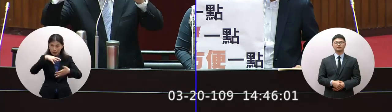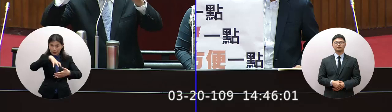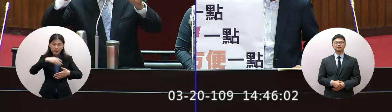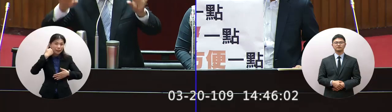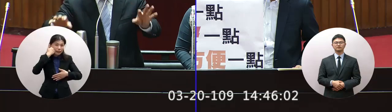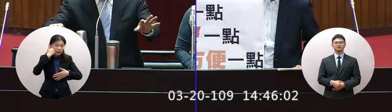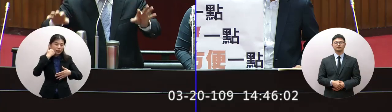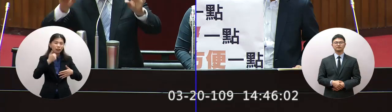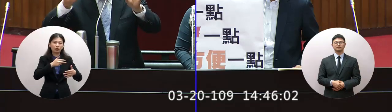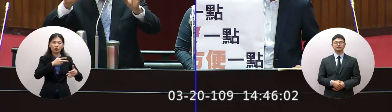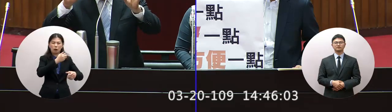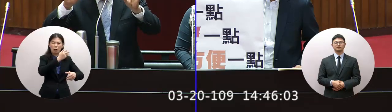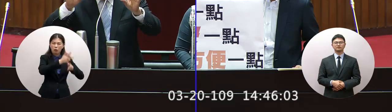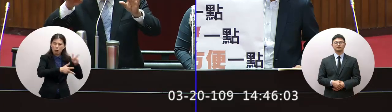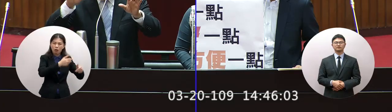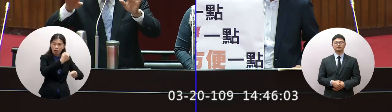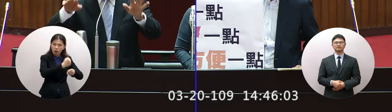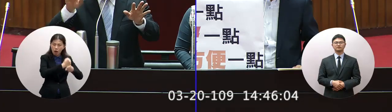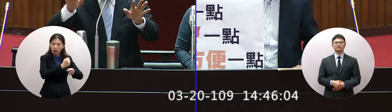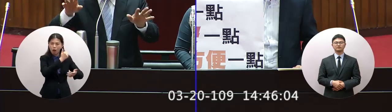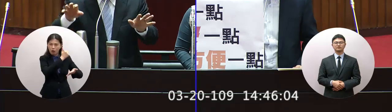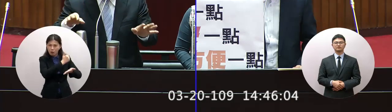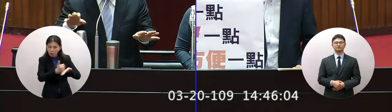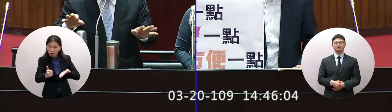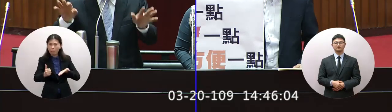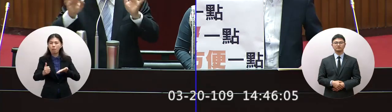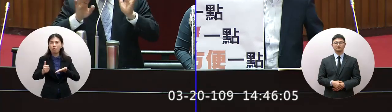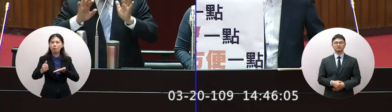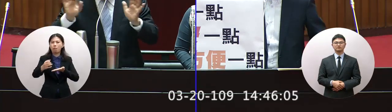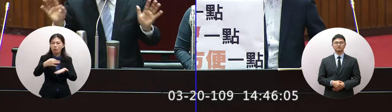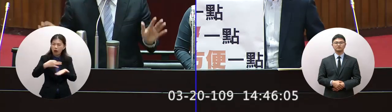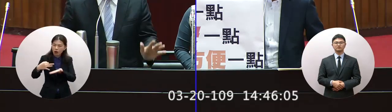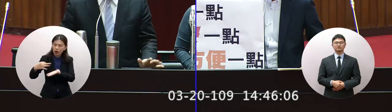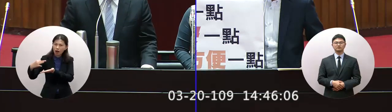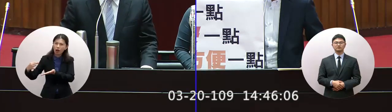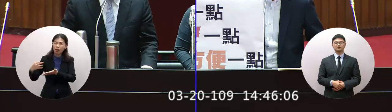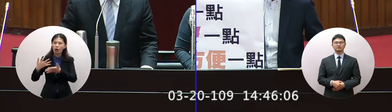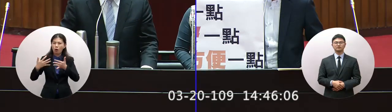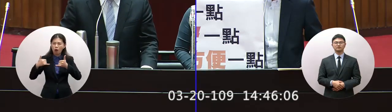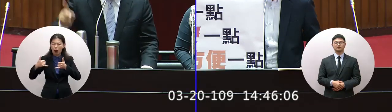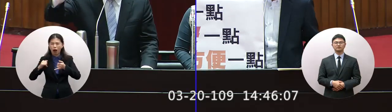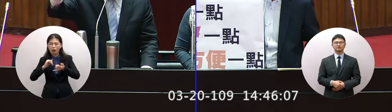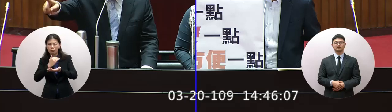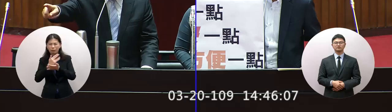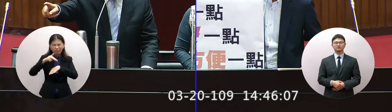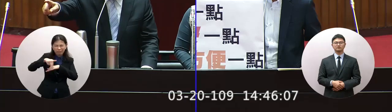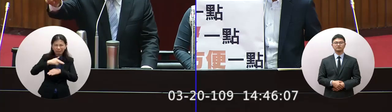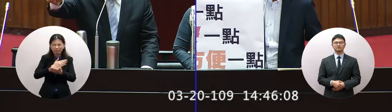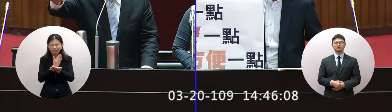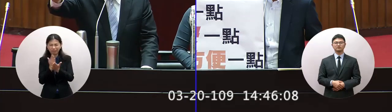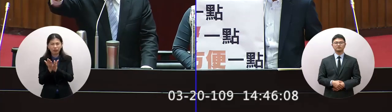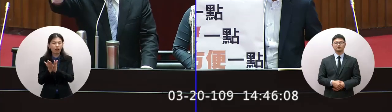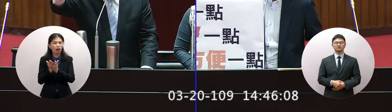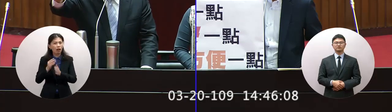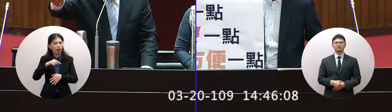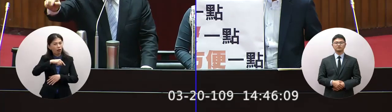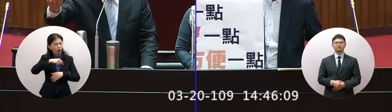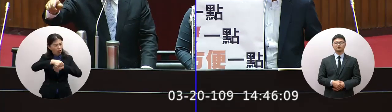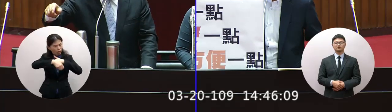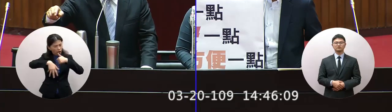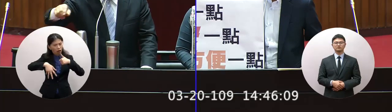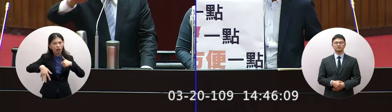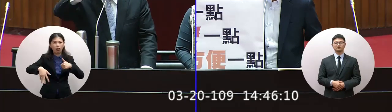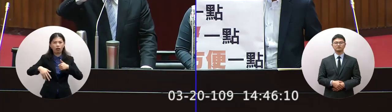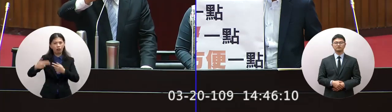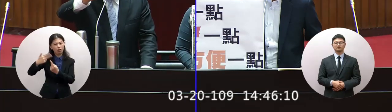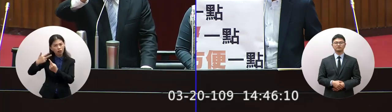配到由线上购买，多少人的辛苦，甚至连邮差超